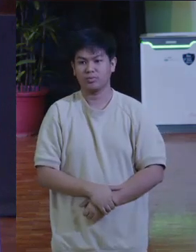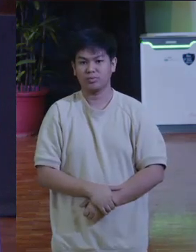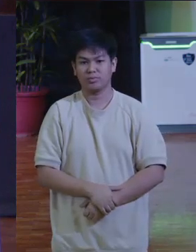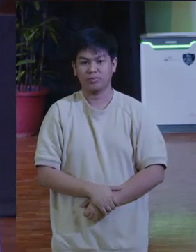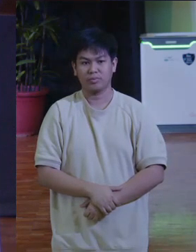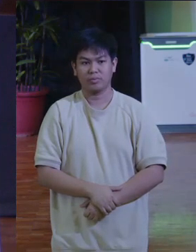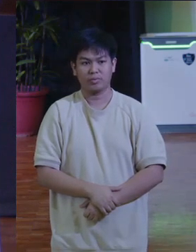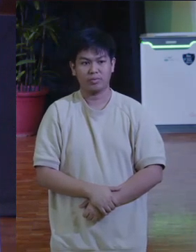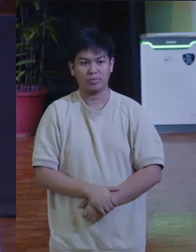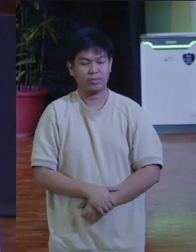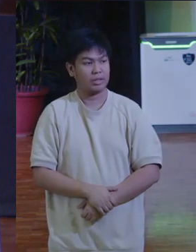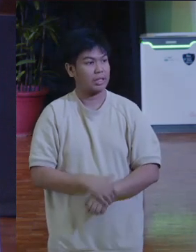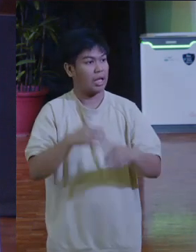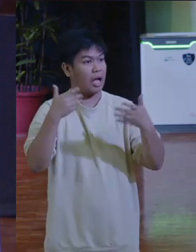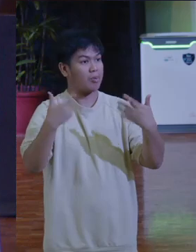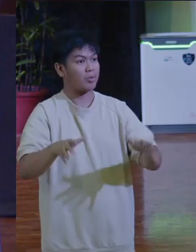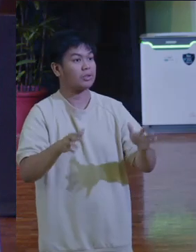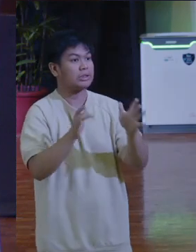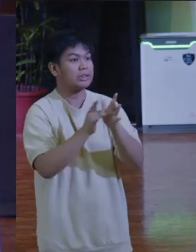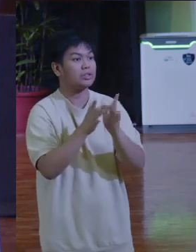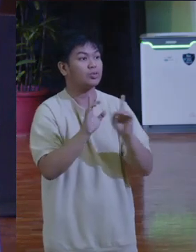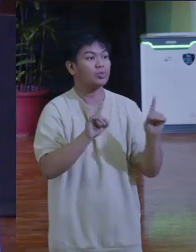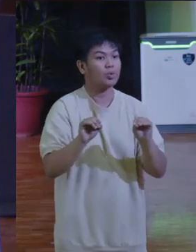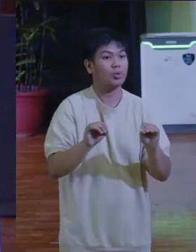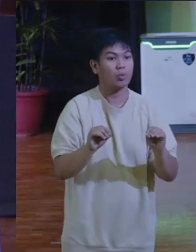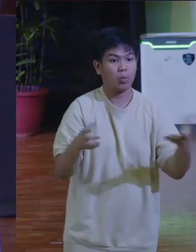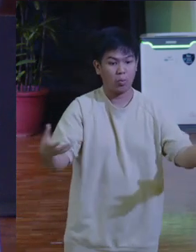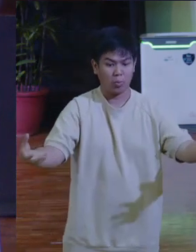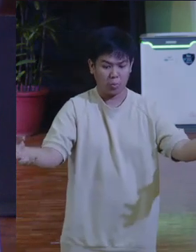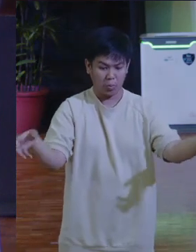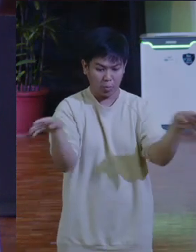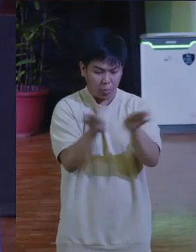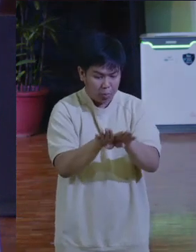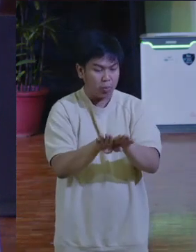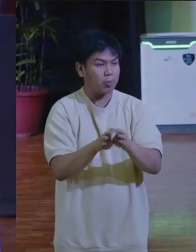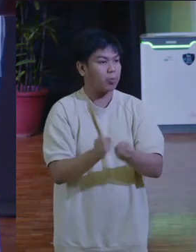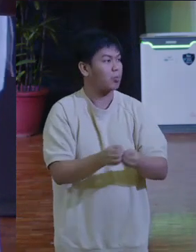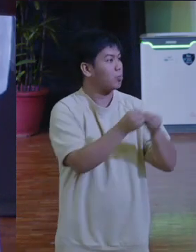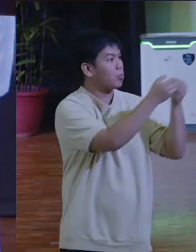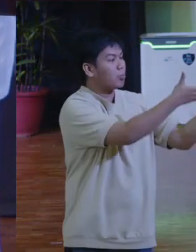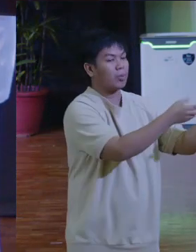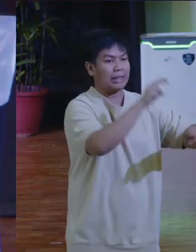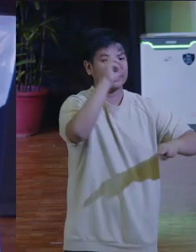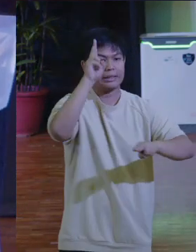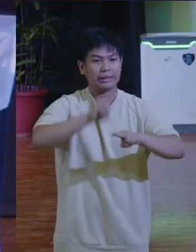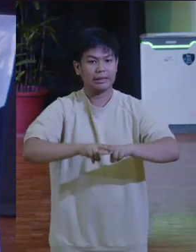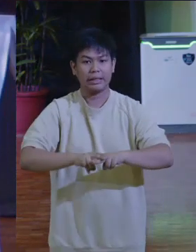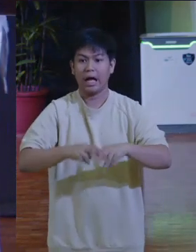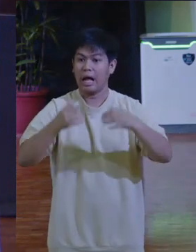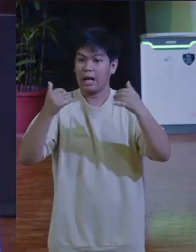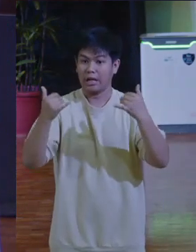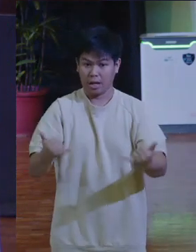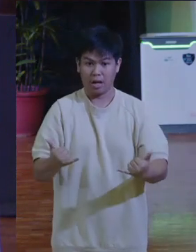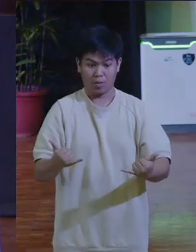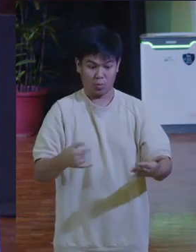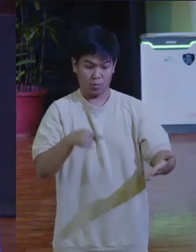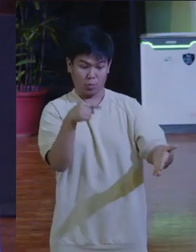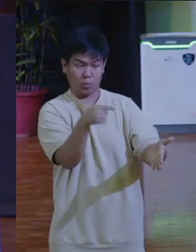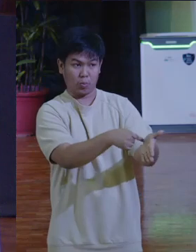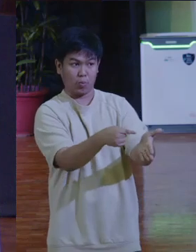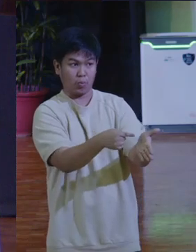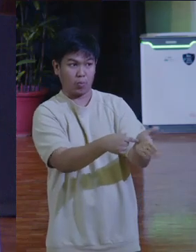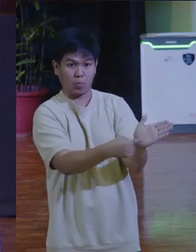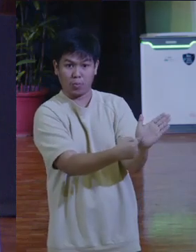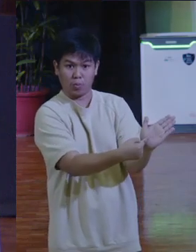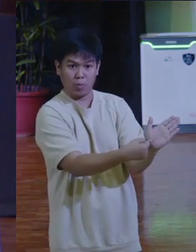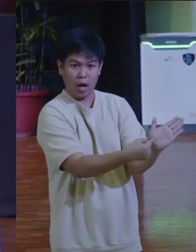And he rolled up the scroll and gave it back to the attendant and sat down. At sinabi niya, today the scripture has been